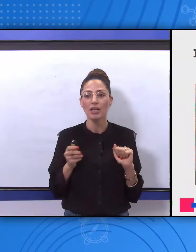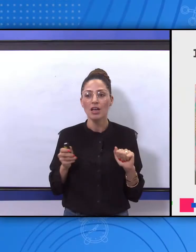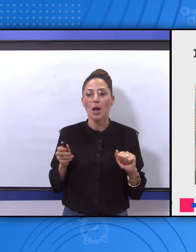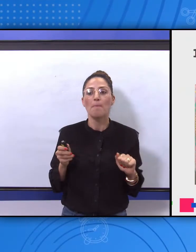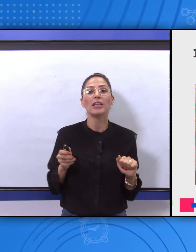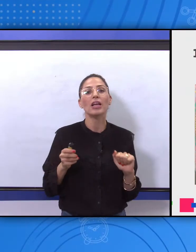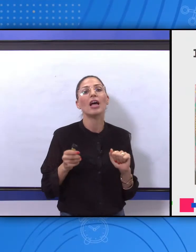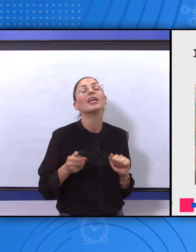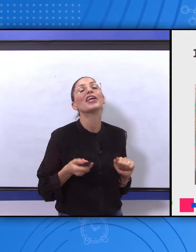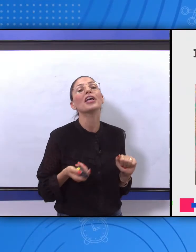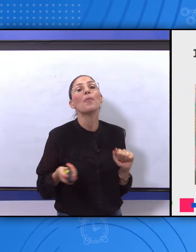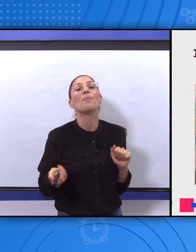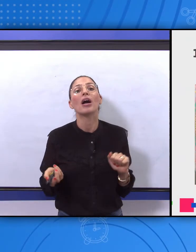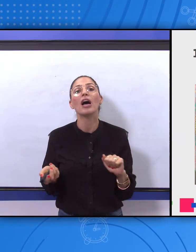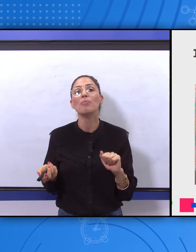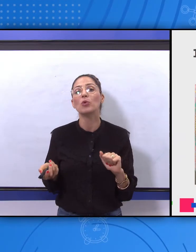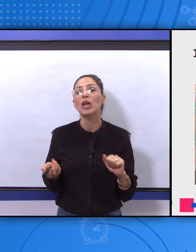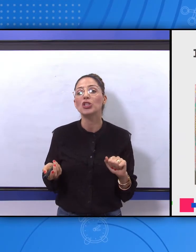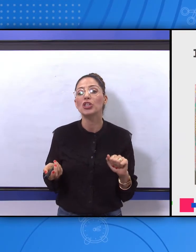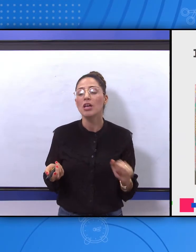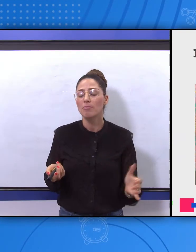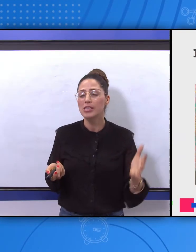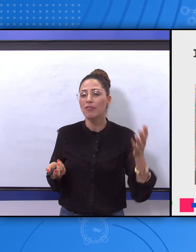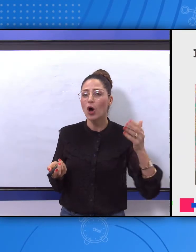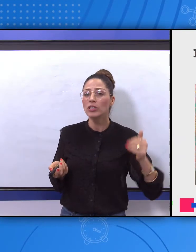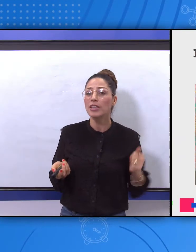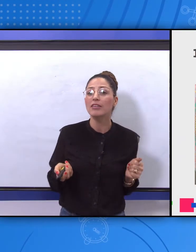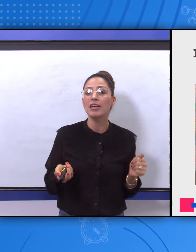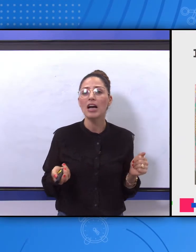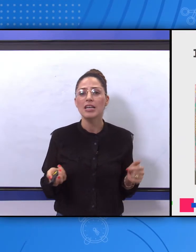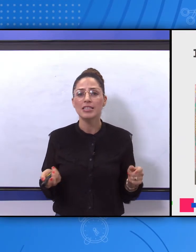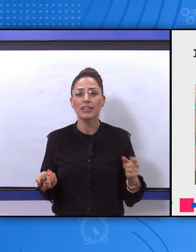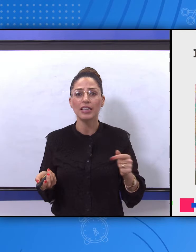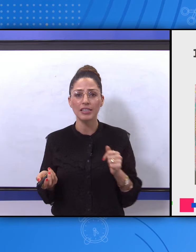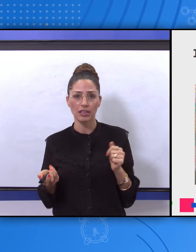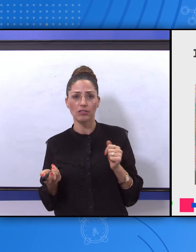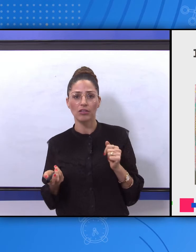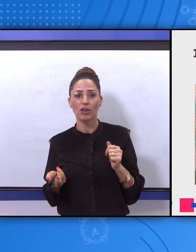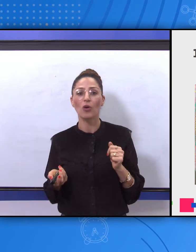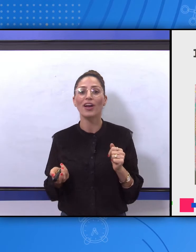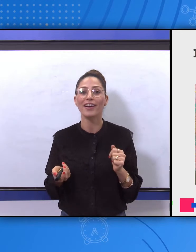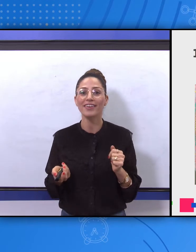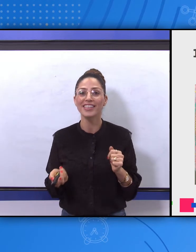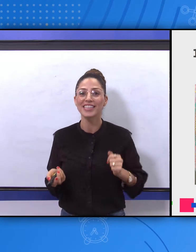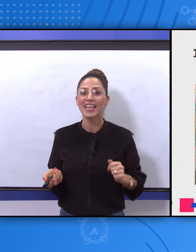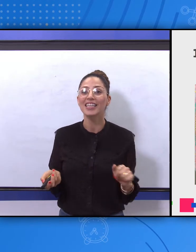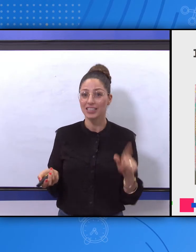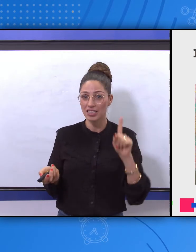מנדלה היא מעגל מקודש. בשפה ההודית העתיקה, סן קריסטי,